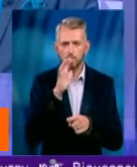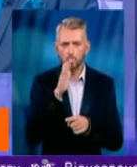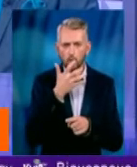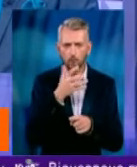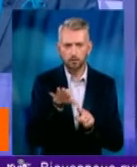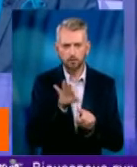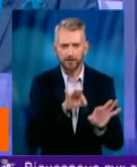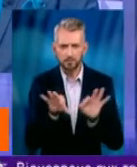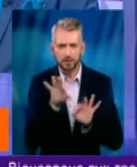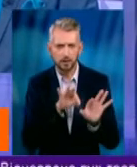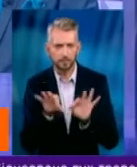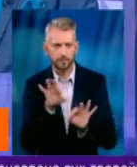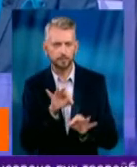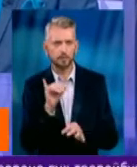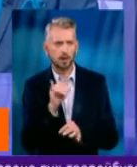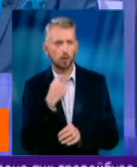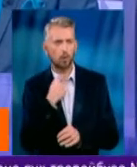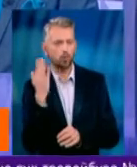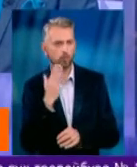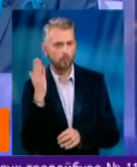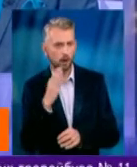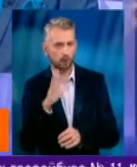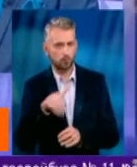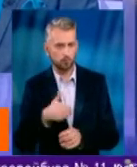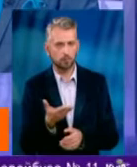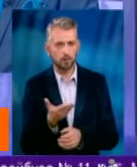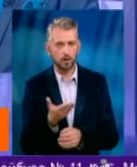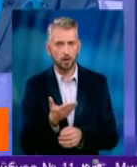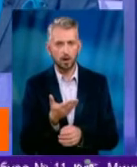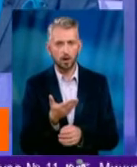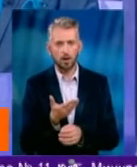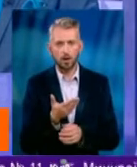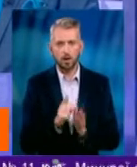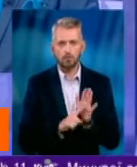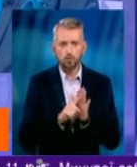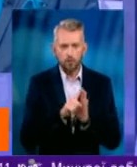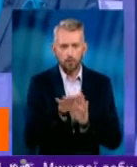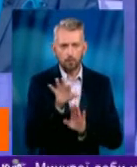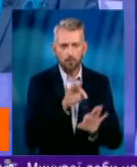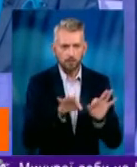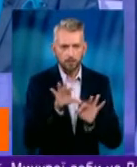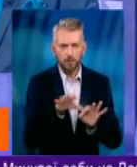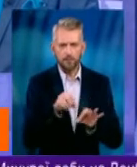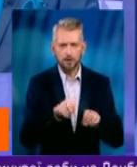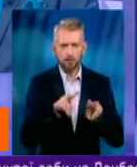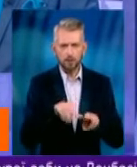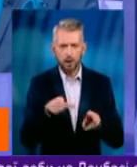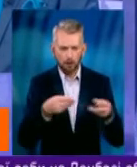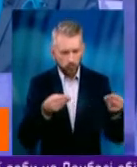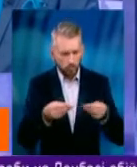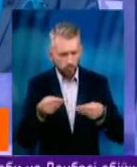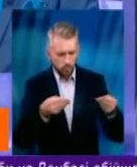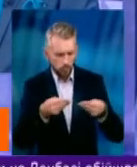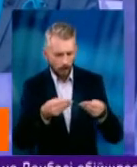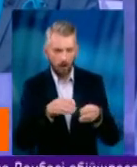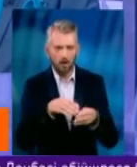досить серйозний відбір і голосування потім проходять. Крім того, що вони проходять голосування, мається на увазі, що вони проходять відбір, всі спеціалісти дивляться, можливість чи неможливість